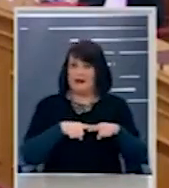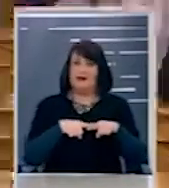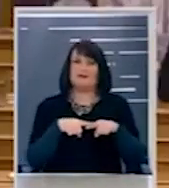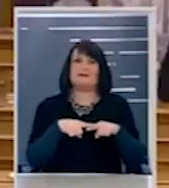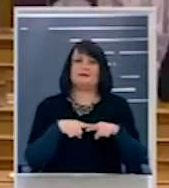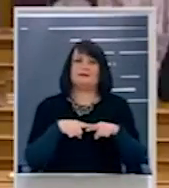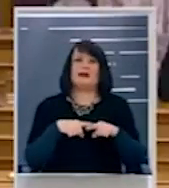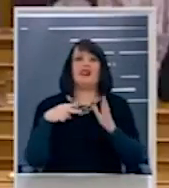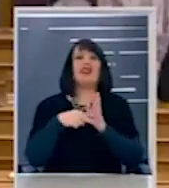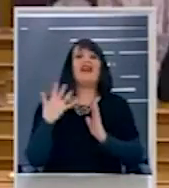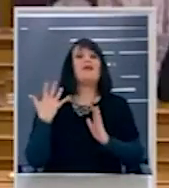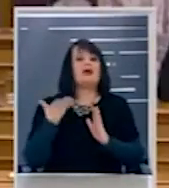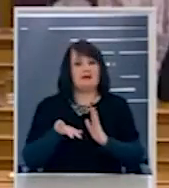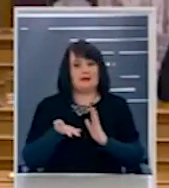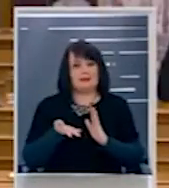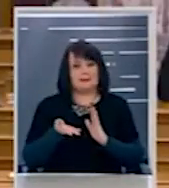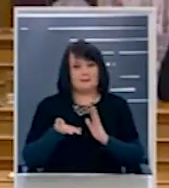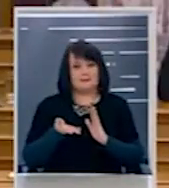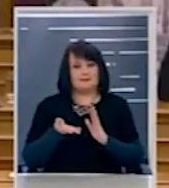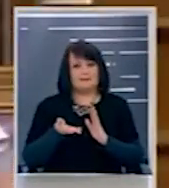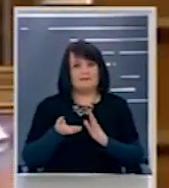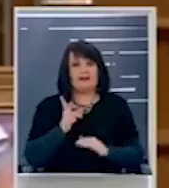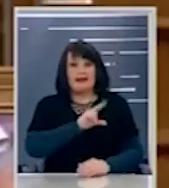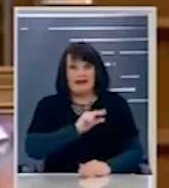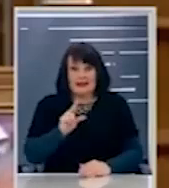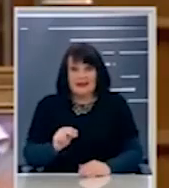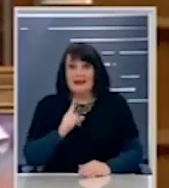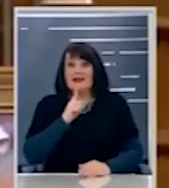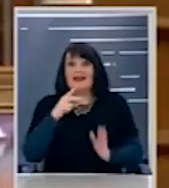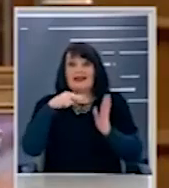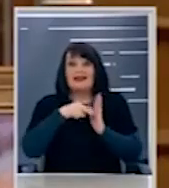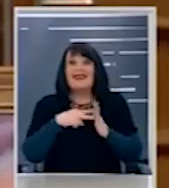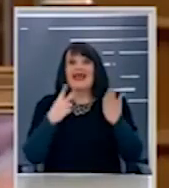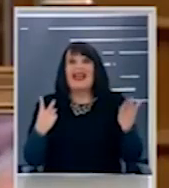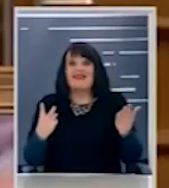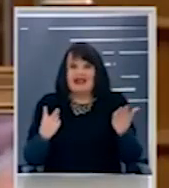ότι το 2015 δεν είναι το ίδιο για τη χώρα με το 2017.